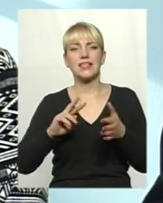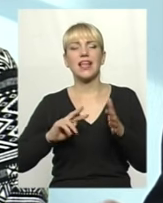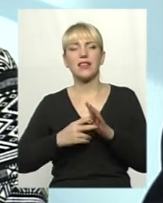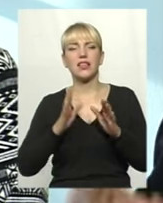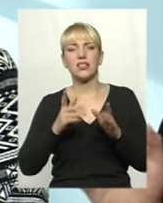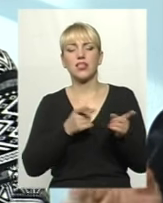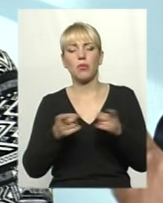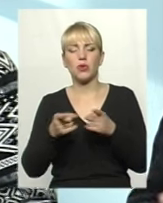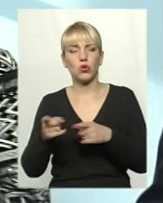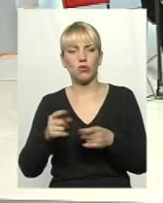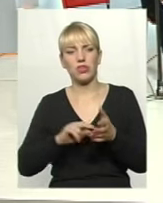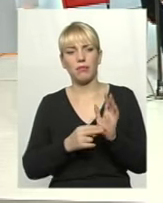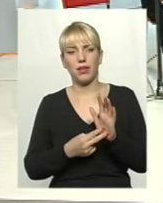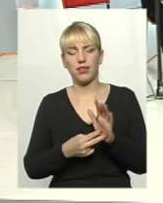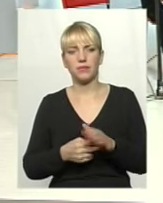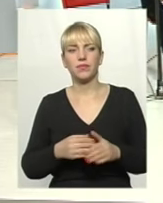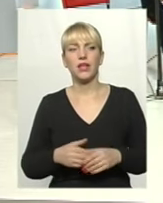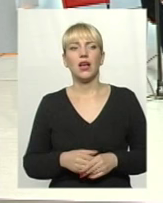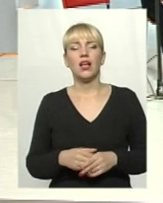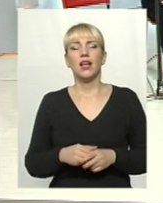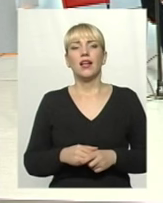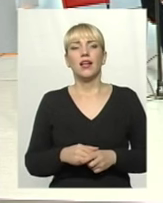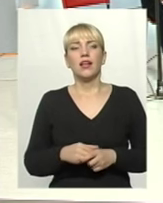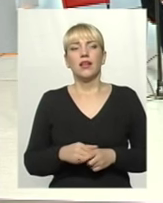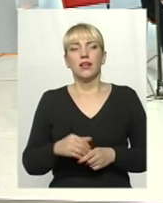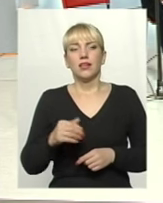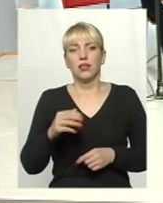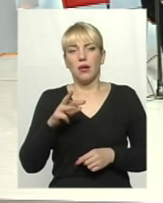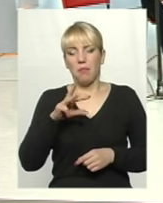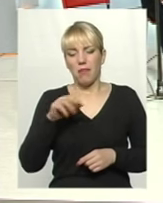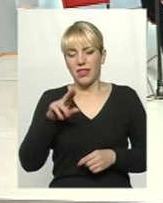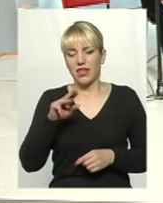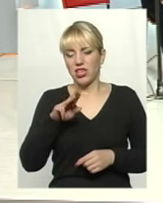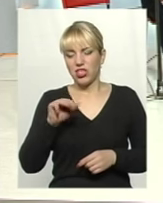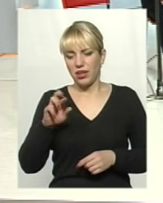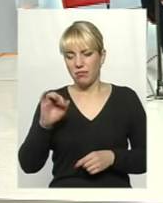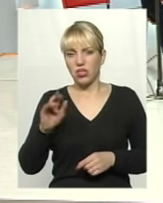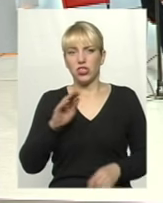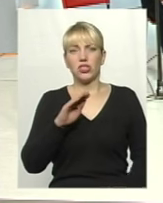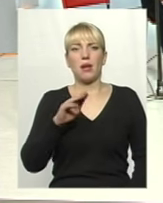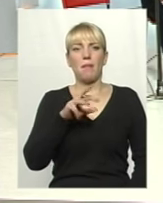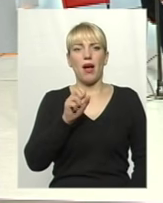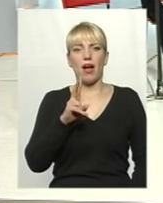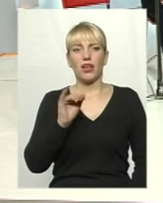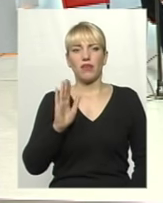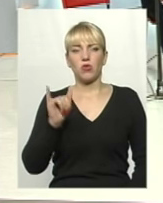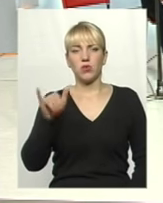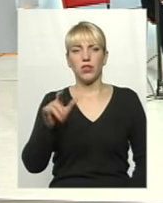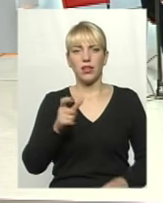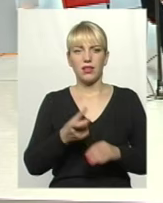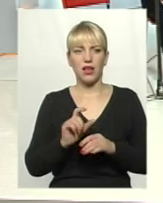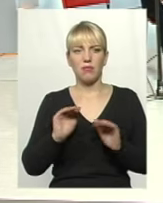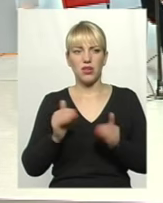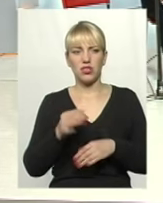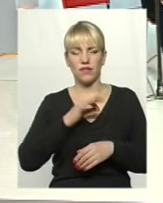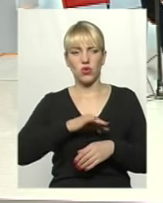це підготовчий, угу. Етап. Разом з тим, той самий Меджибіж, Маків, в них найменше використання